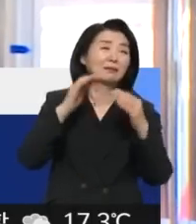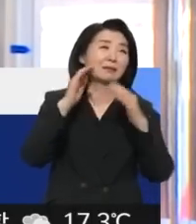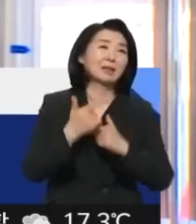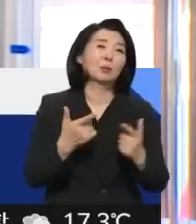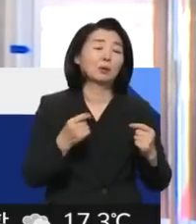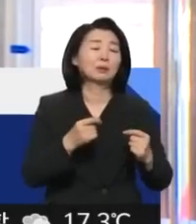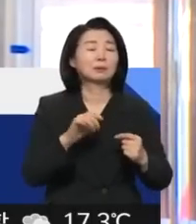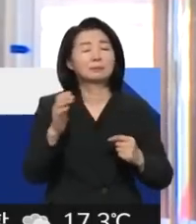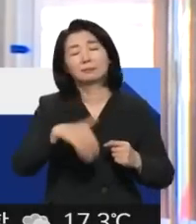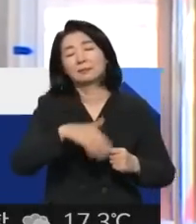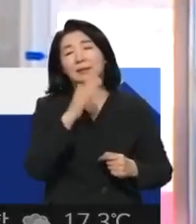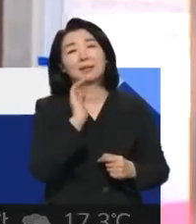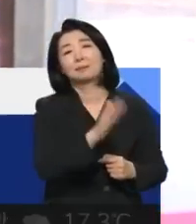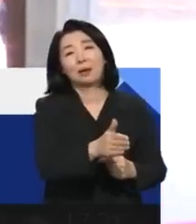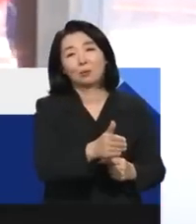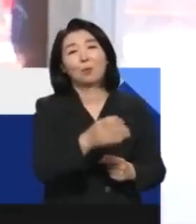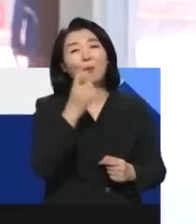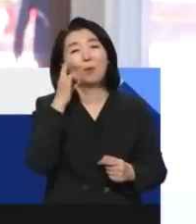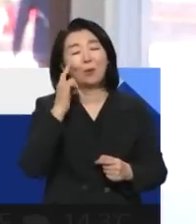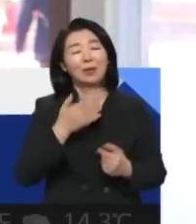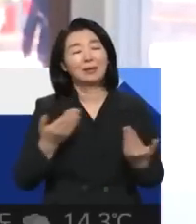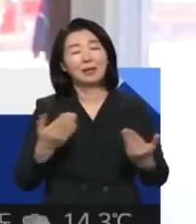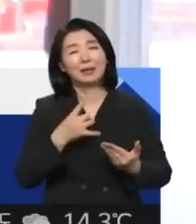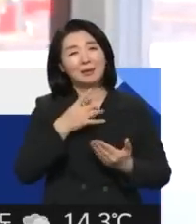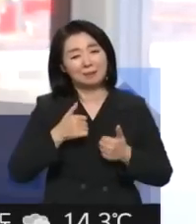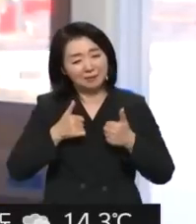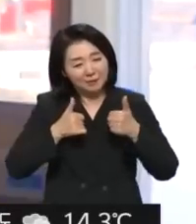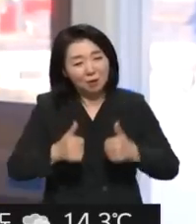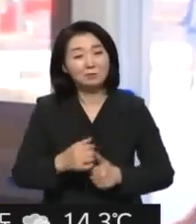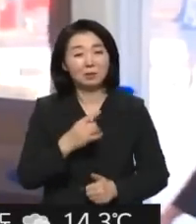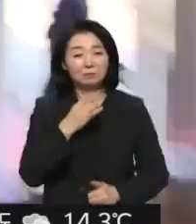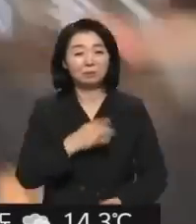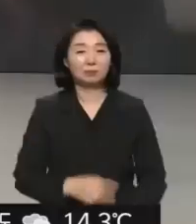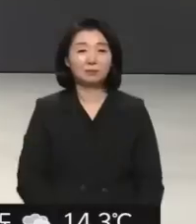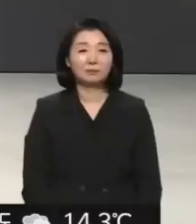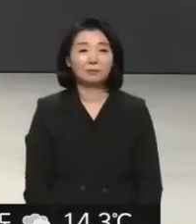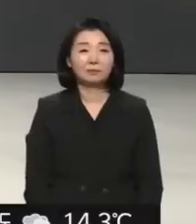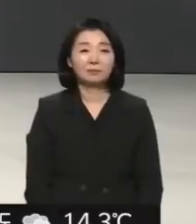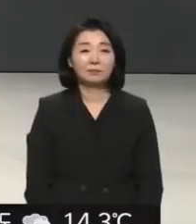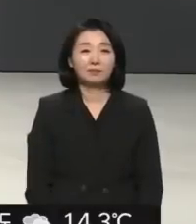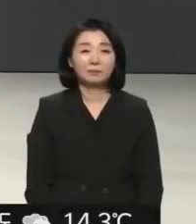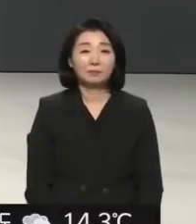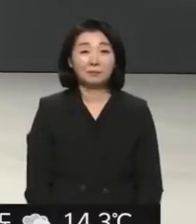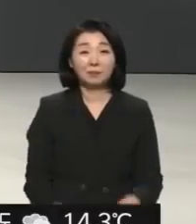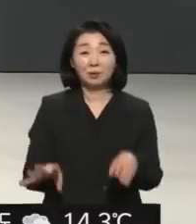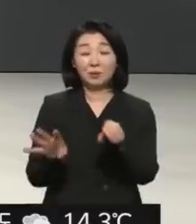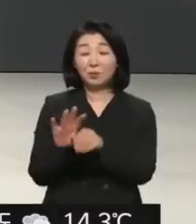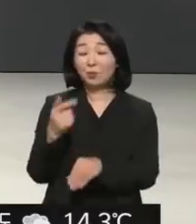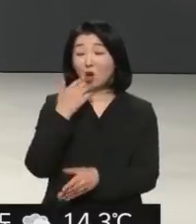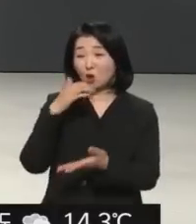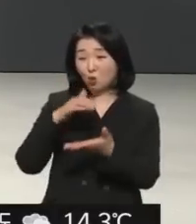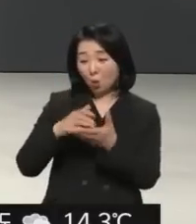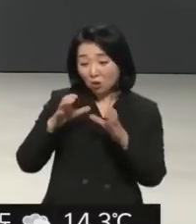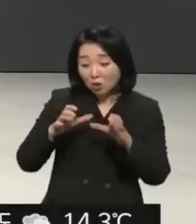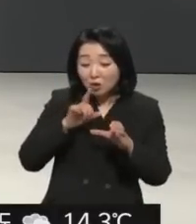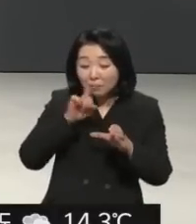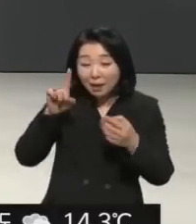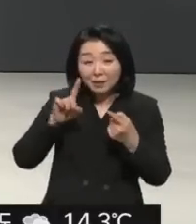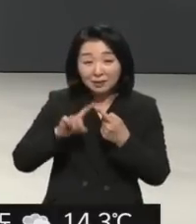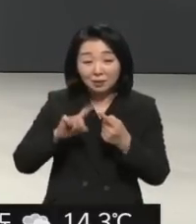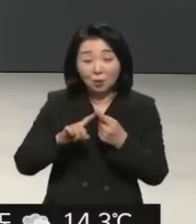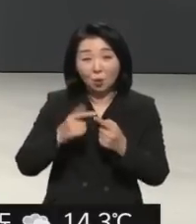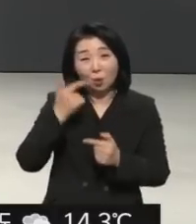거 생각하지 말고 않고 할 일 최선을 다해서 하겠습니다. 네, 한덕수 총리의 돌덩이 발언에 대해서는 오늘